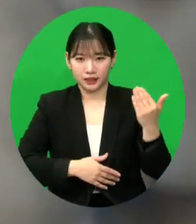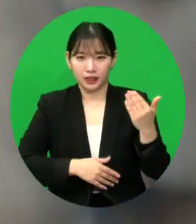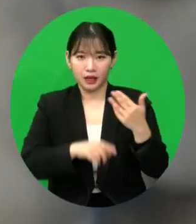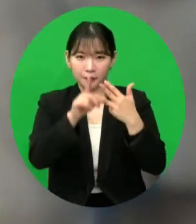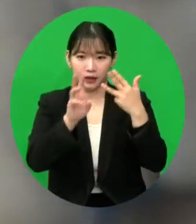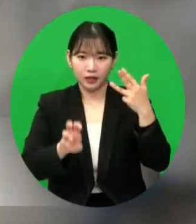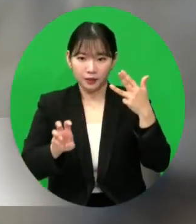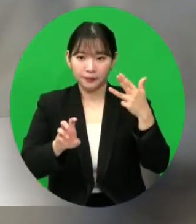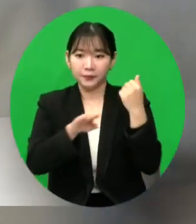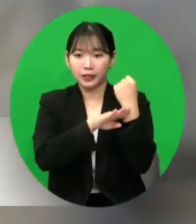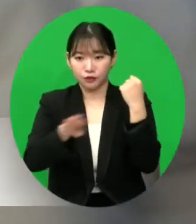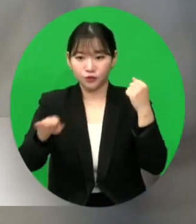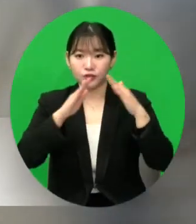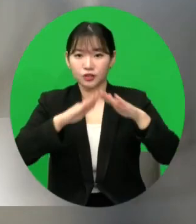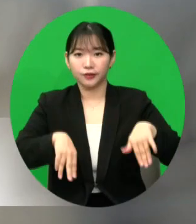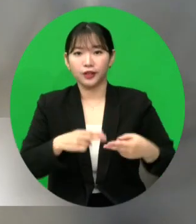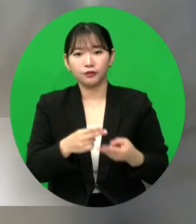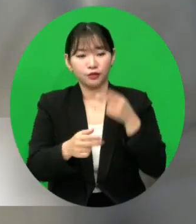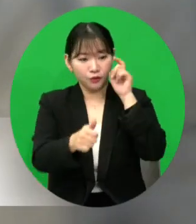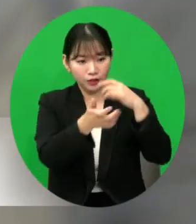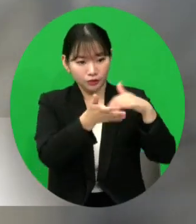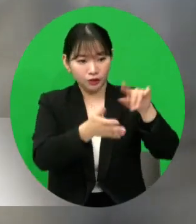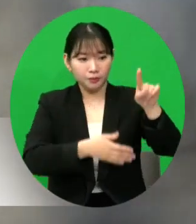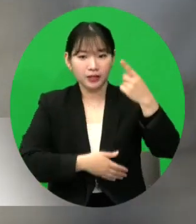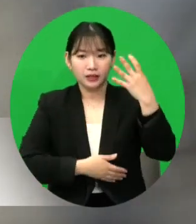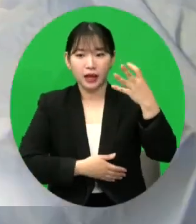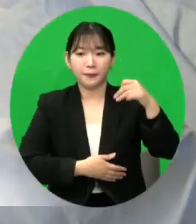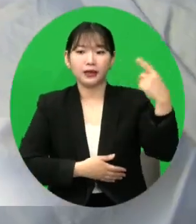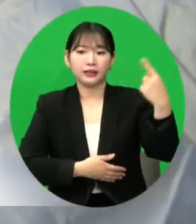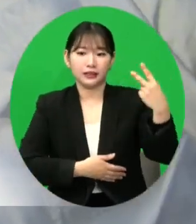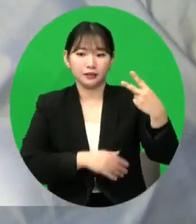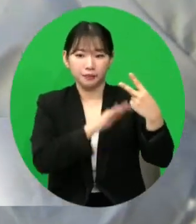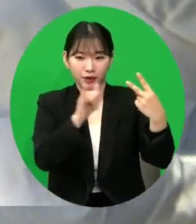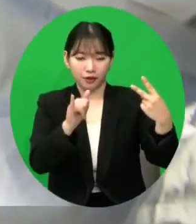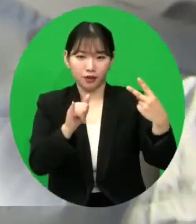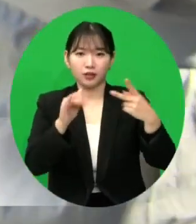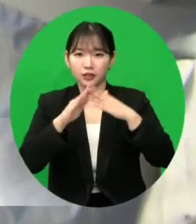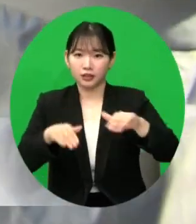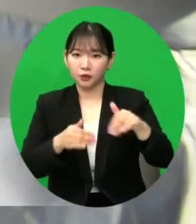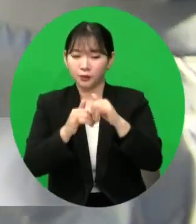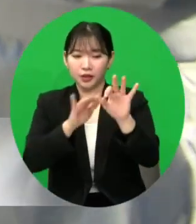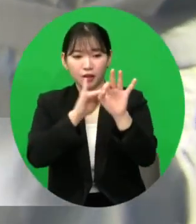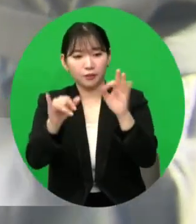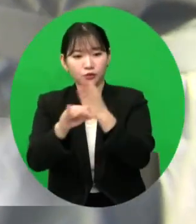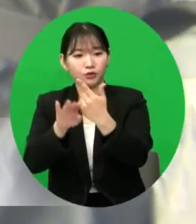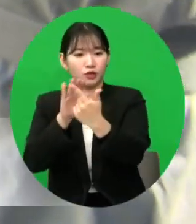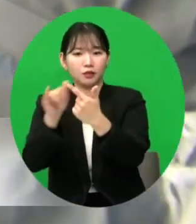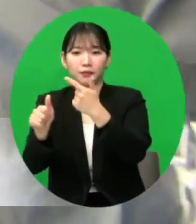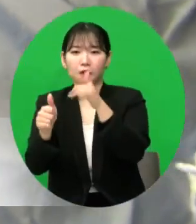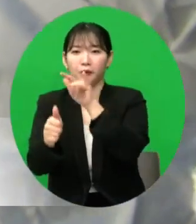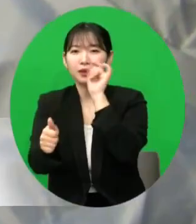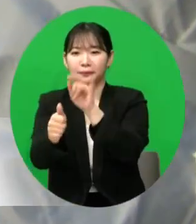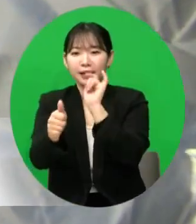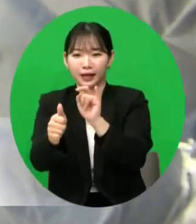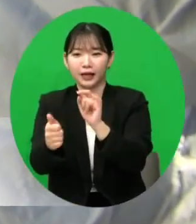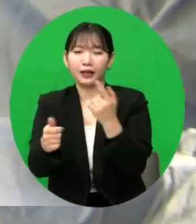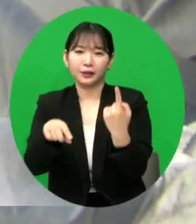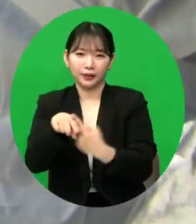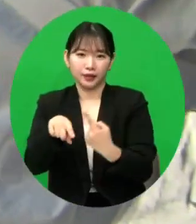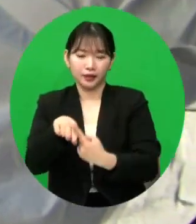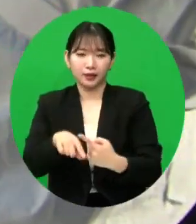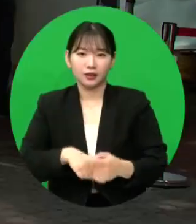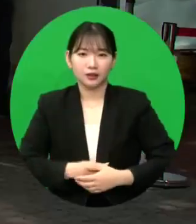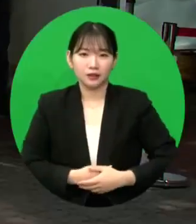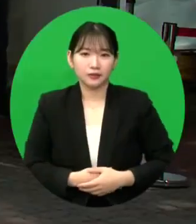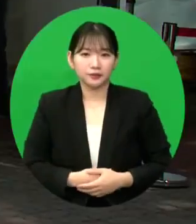8월 31일 기준 전남 누적 확진자는 114만 2천여 명. 전남도민 10명 가운데 6명이 코로나19에 감염됐던